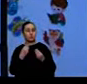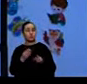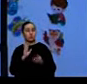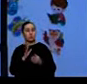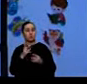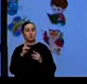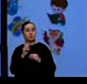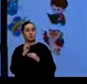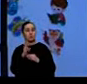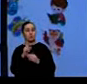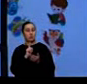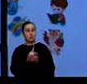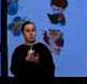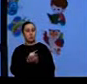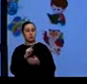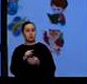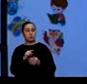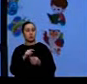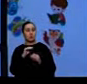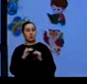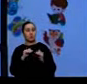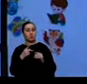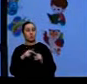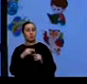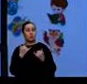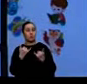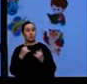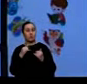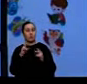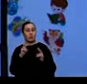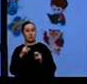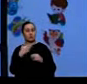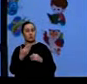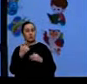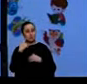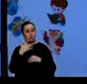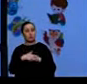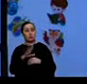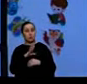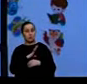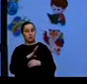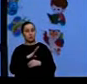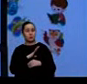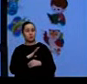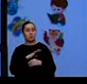beraman. 212 mashq. Bolajonlar, bugungi mavzu sizlarga tushunarli bo'ldimi?